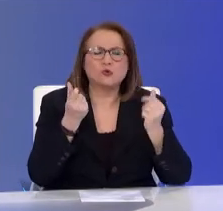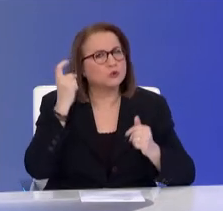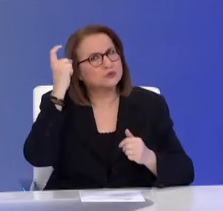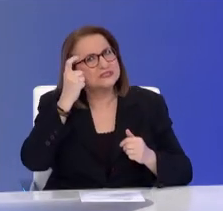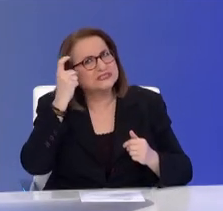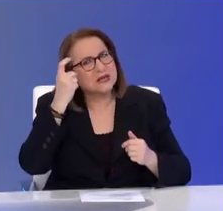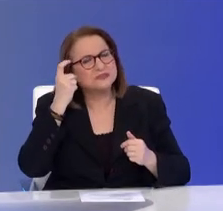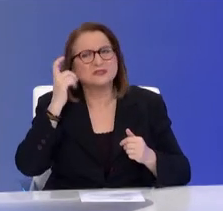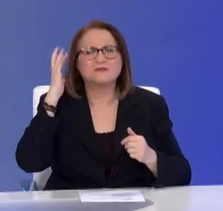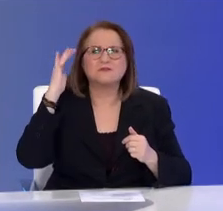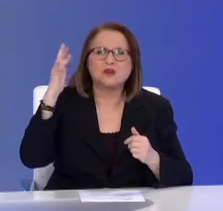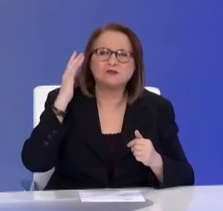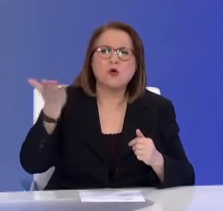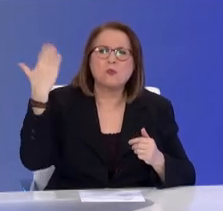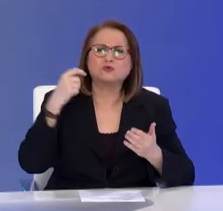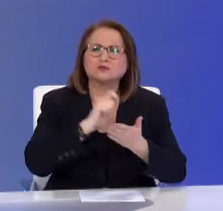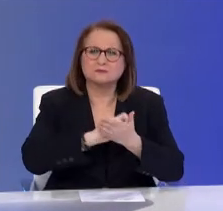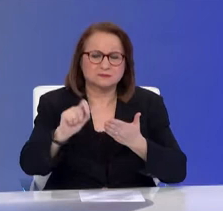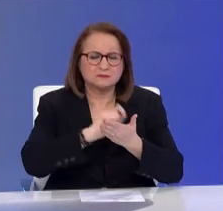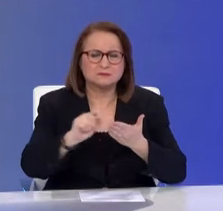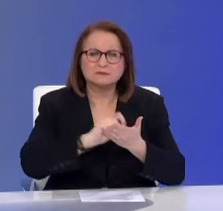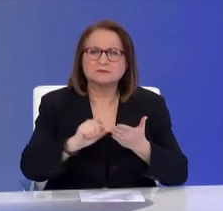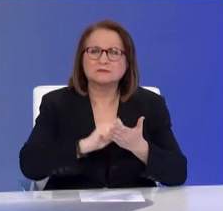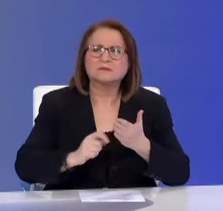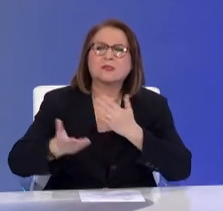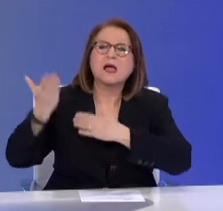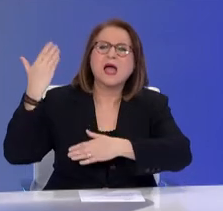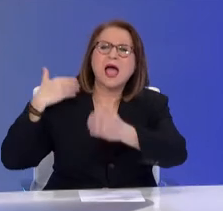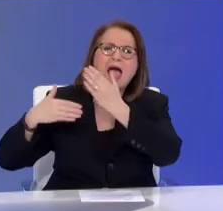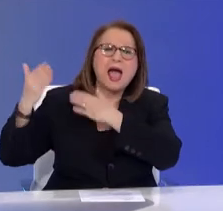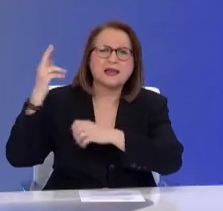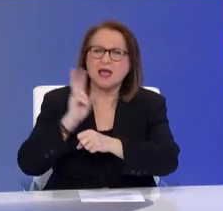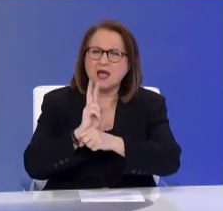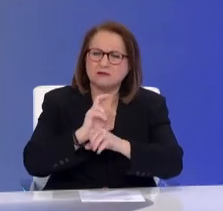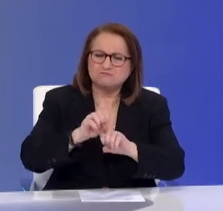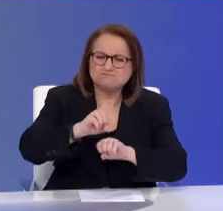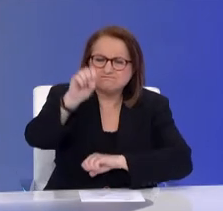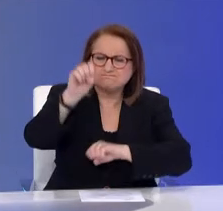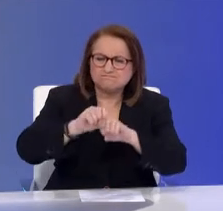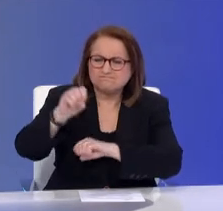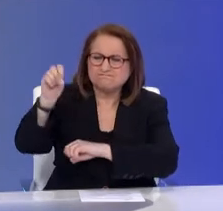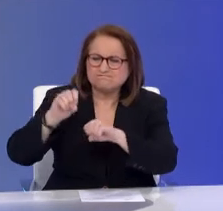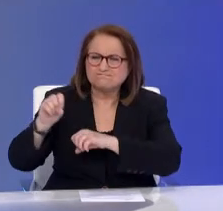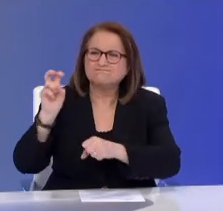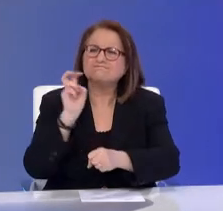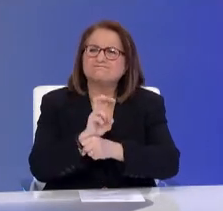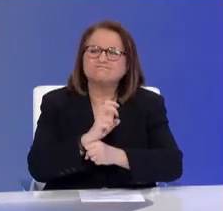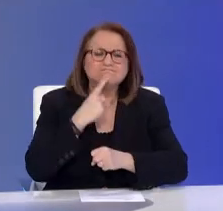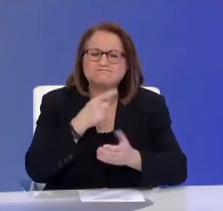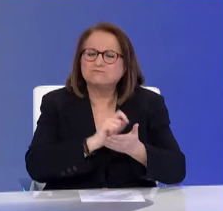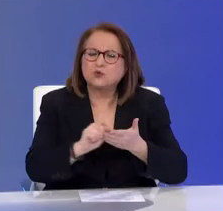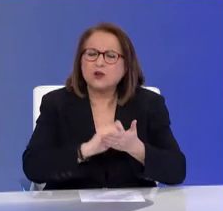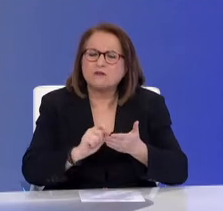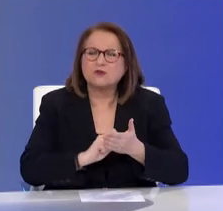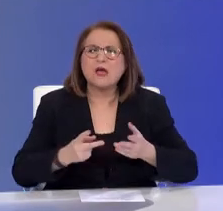αποτυπώνεται στα αρχαία, στις αρχαίες περγαμηνές που αφορούν την